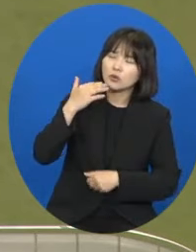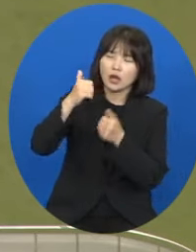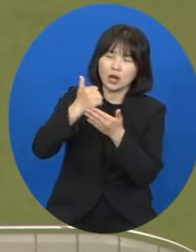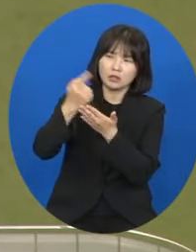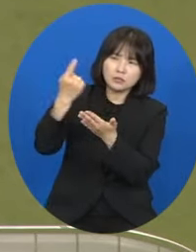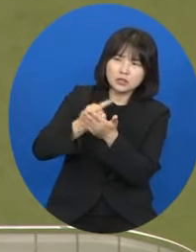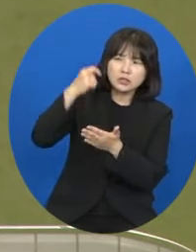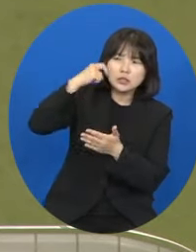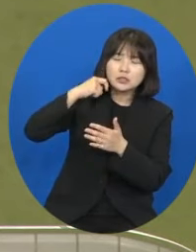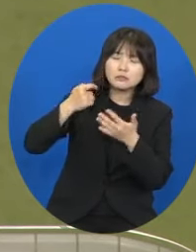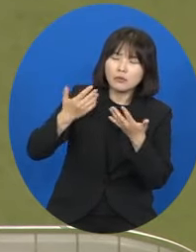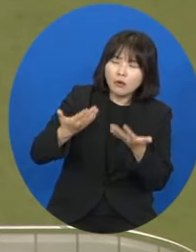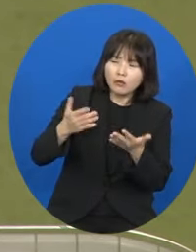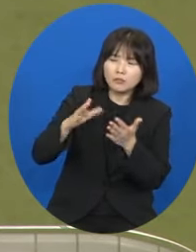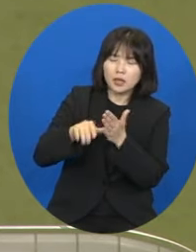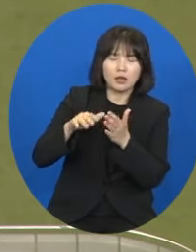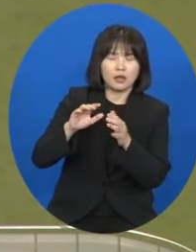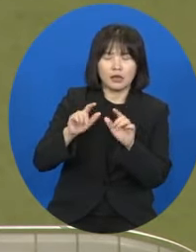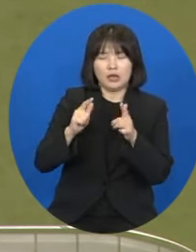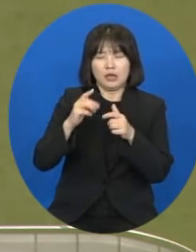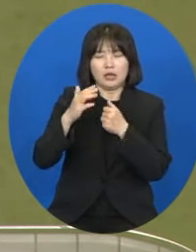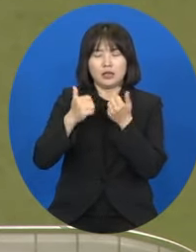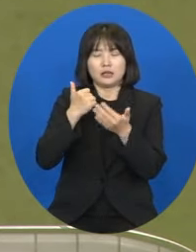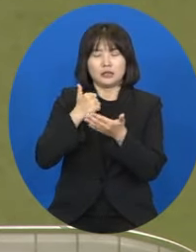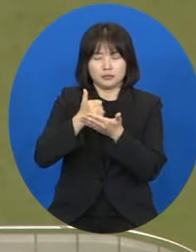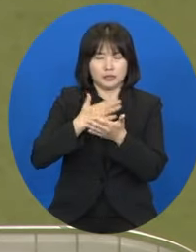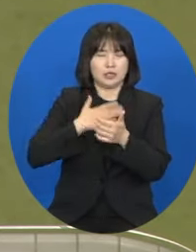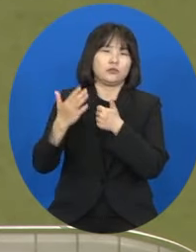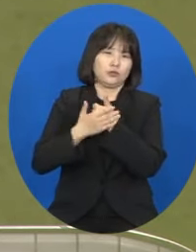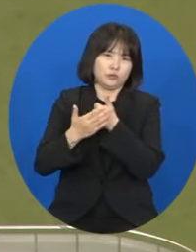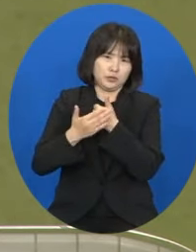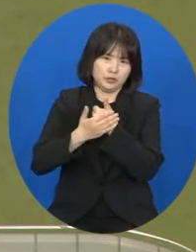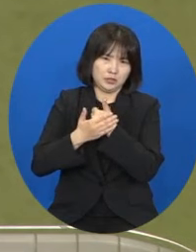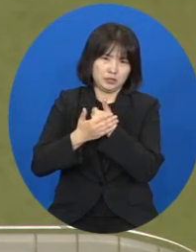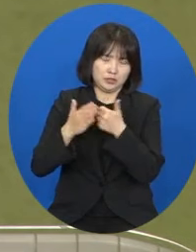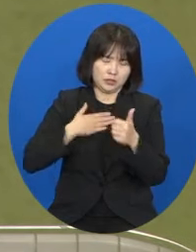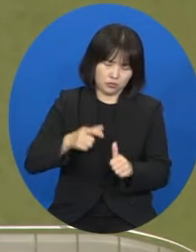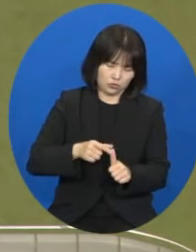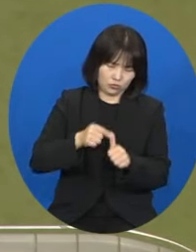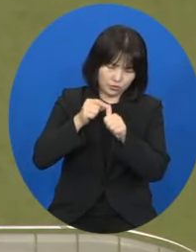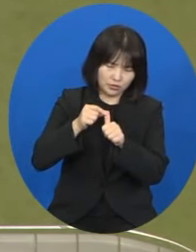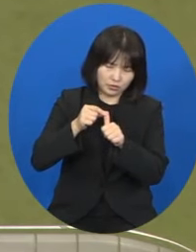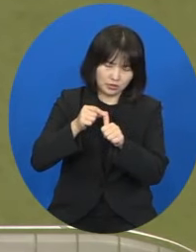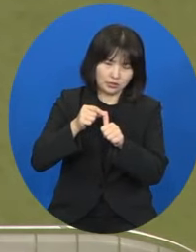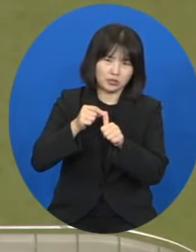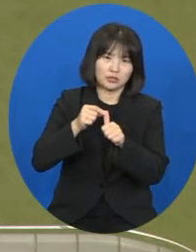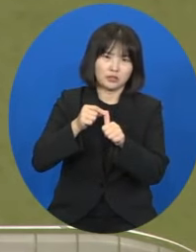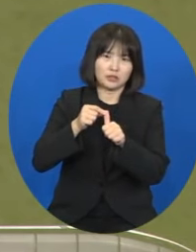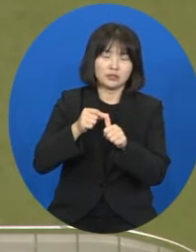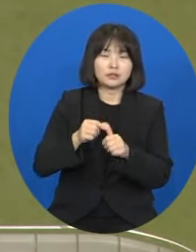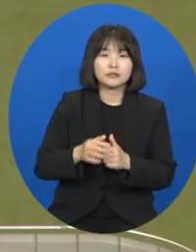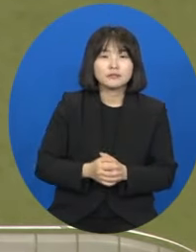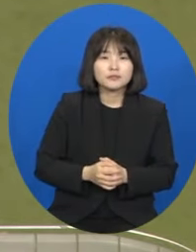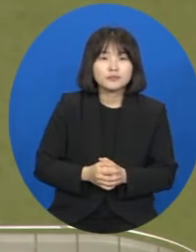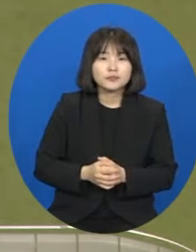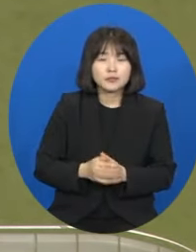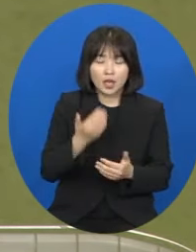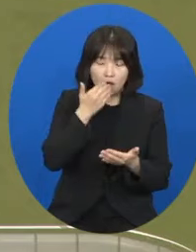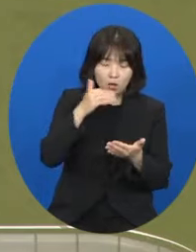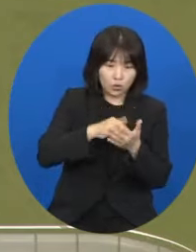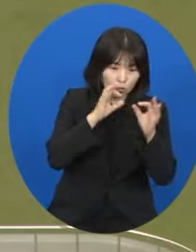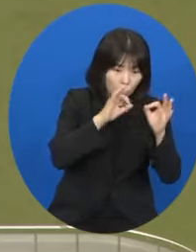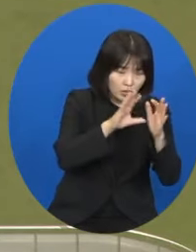않을 때 하나님은 나의 도움이시지, 하나님 나를 건져주셨지, 그 이름이 새겨져서 마치 에벤에셀처럼 돌을 볼 때마다 아